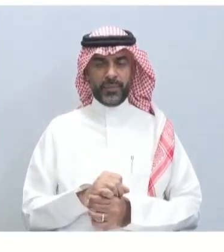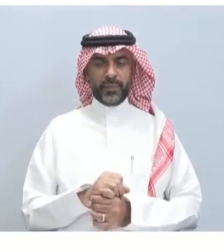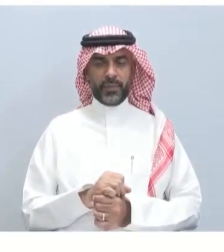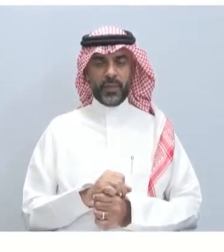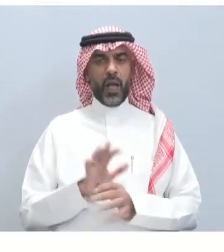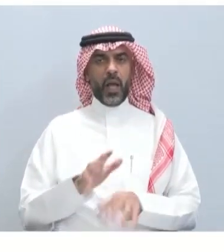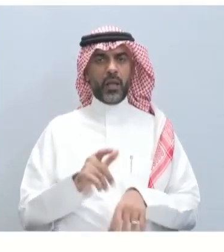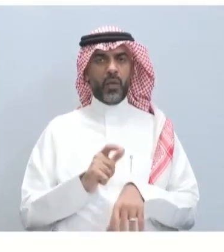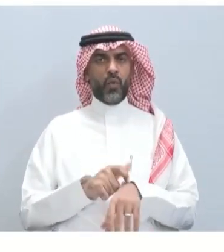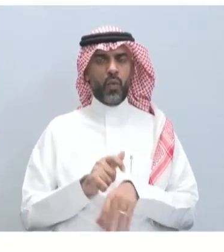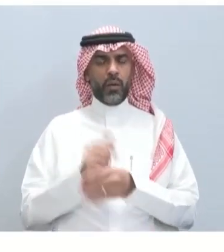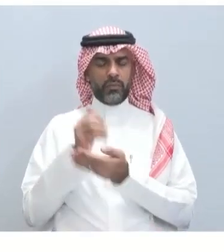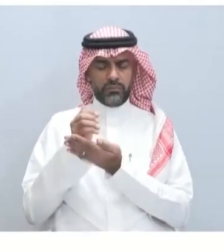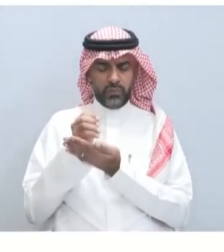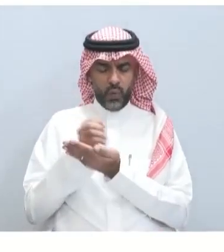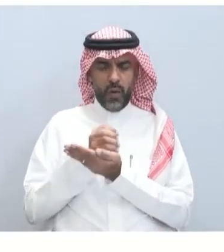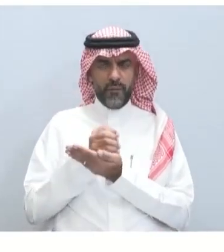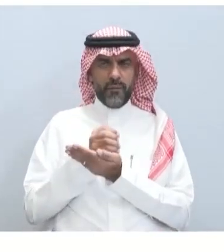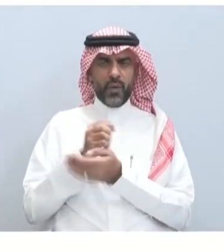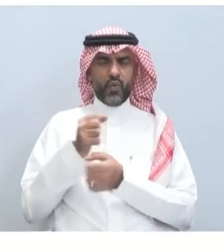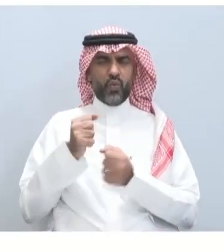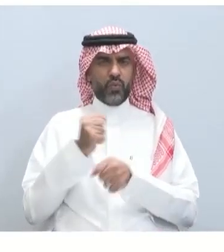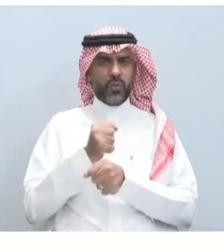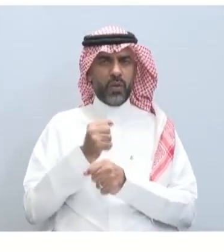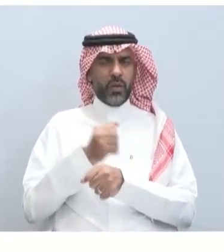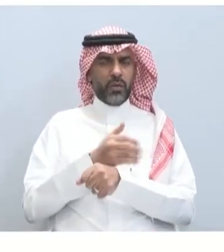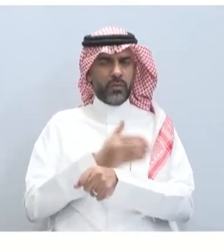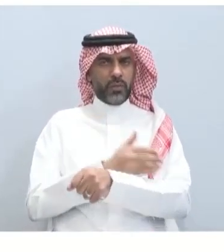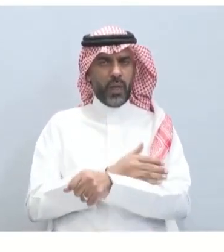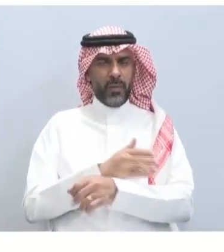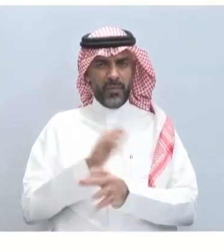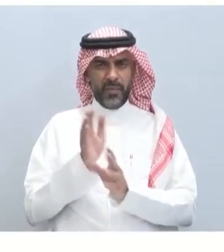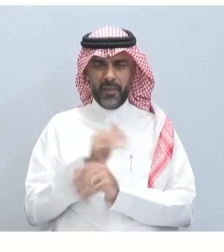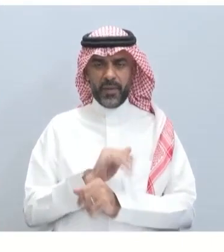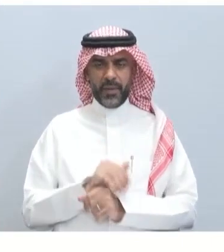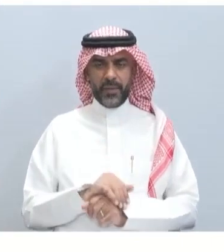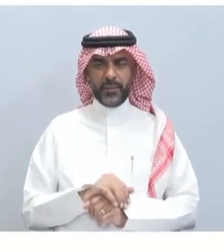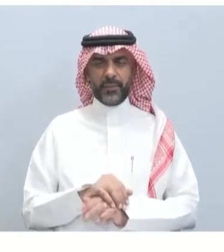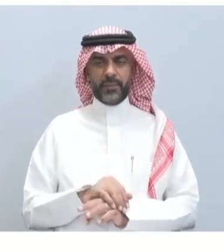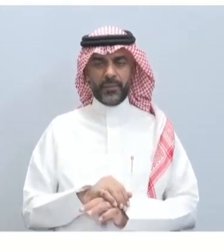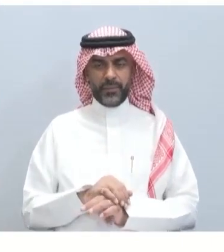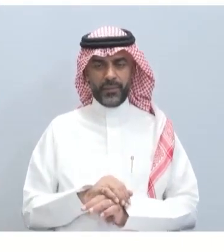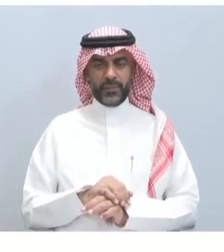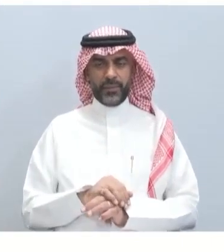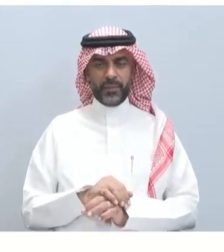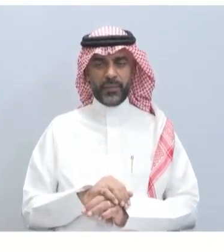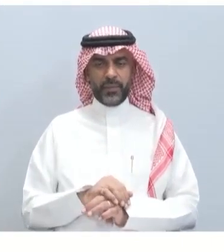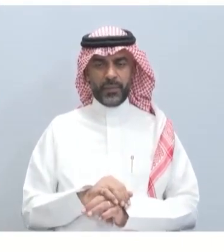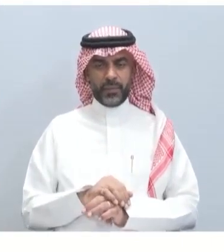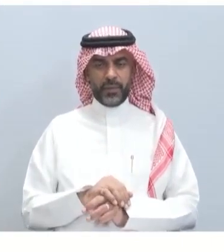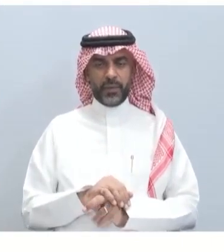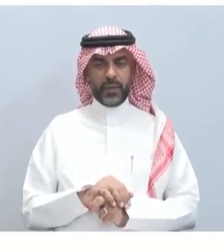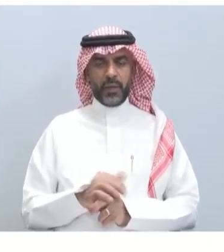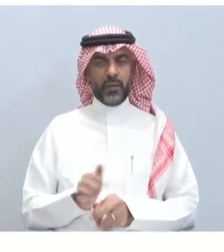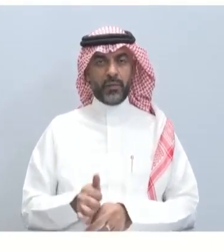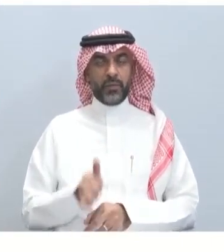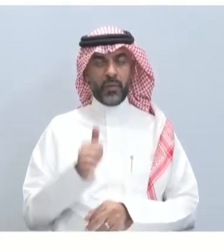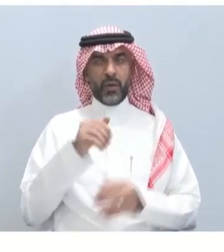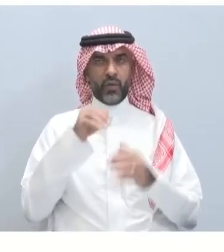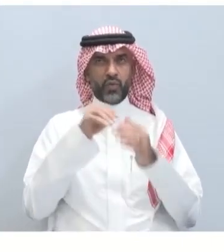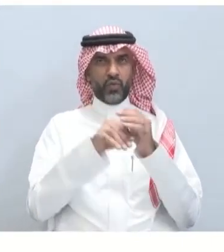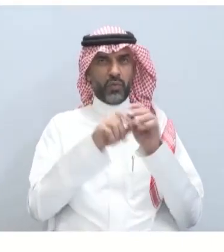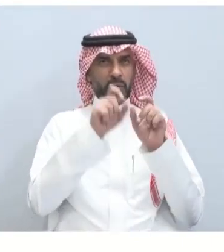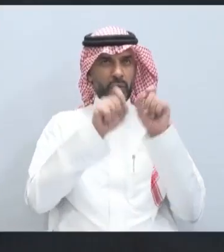ايضا ان هي توفر وقت والجهد الباحث ايضا مرونه التحديث وسوره النشر امكانيه البحث داخل المسطور الالكتروني غالبا